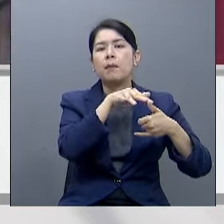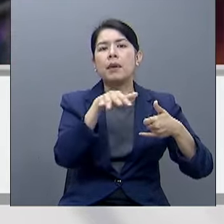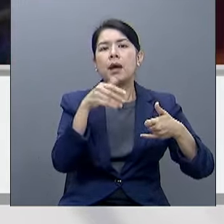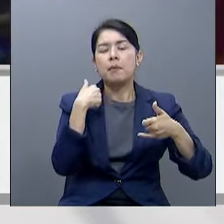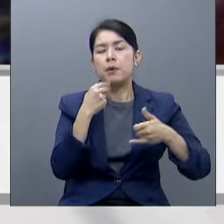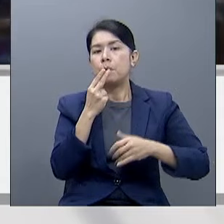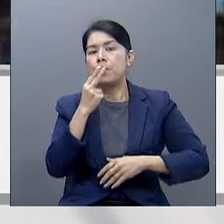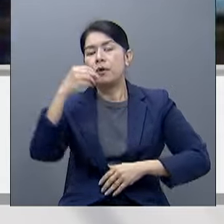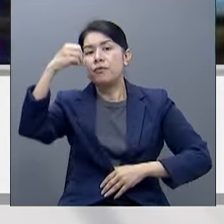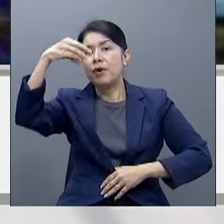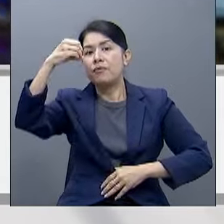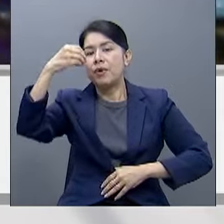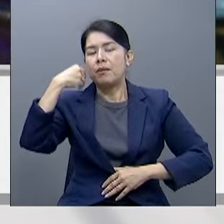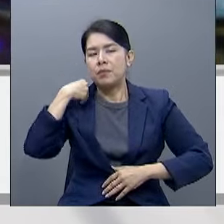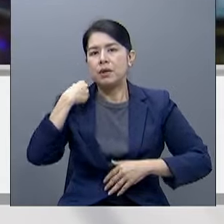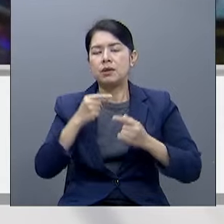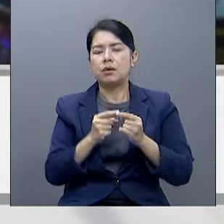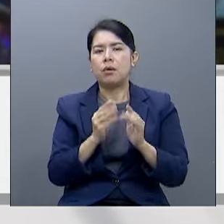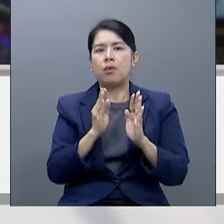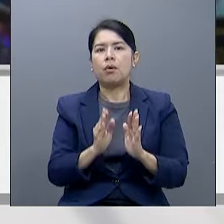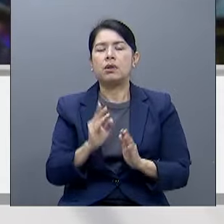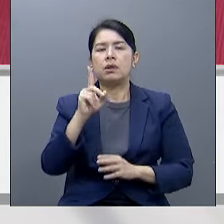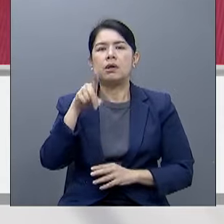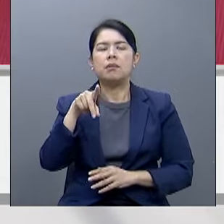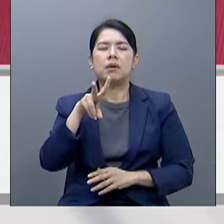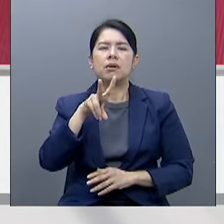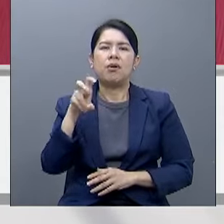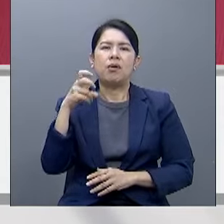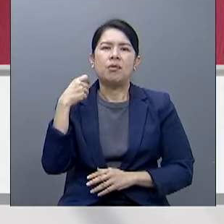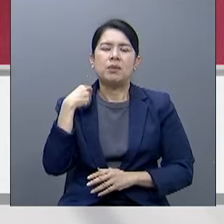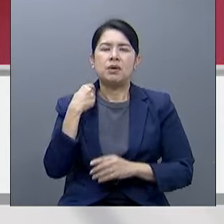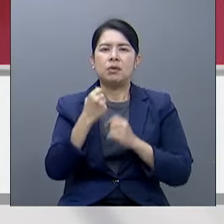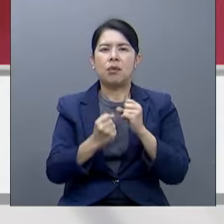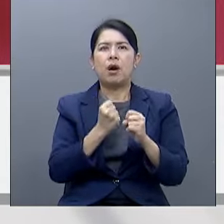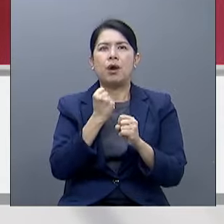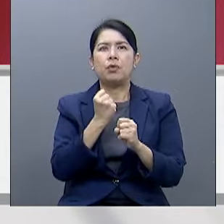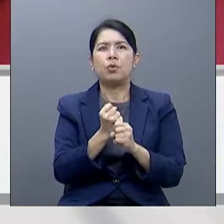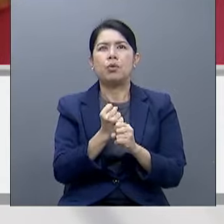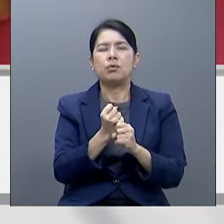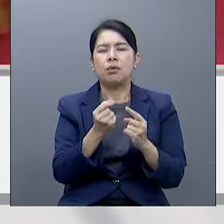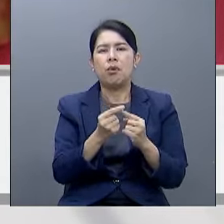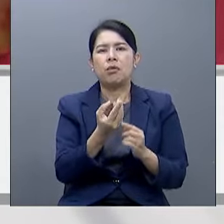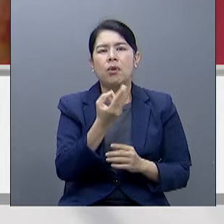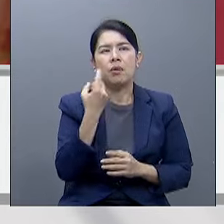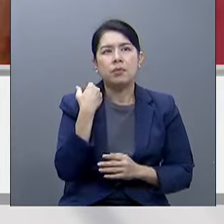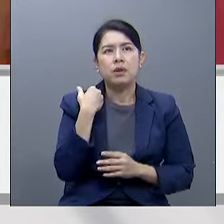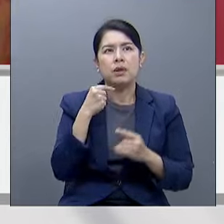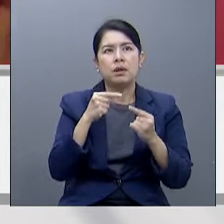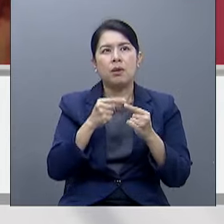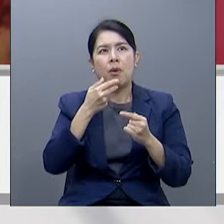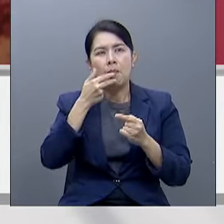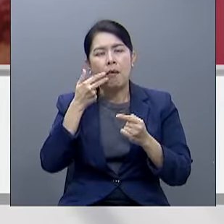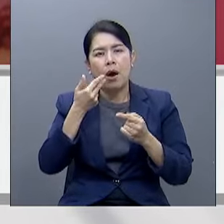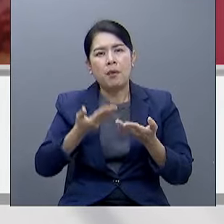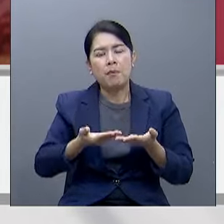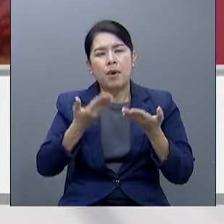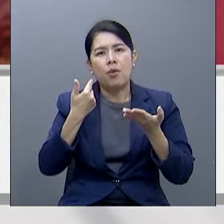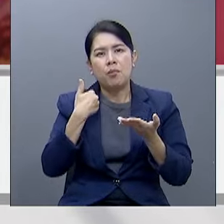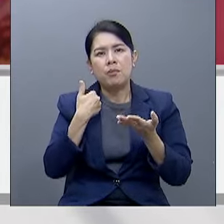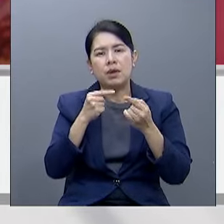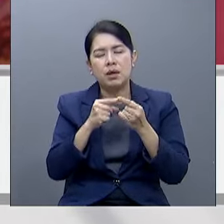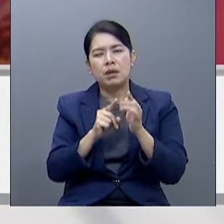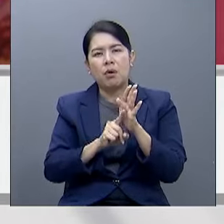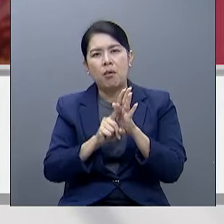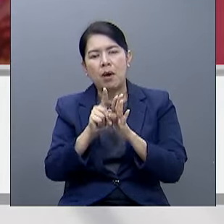คนในจำนวนนี้ 1,200กว่าคนค่ะมีอายุน้อยกว่ามีโรคประจำตัวประเภทเบาหวานความดันโรคอ้วนน้อยกว่า